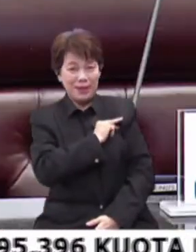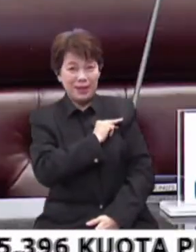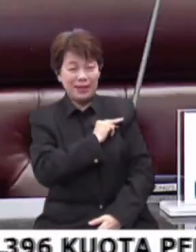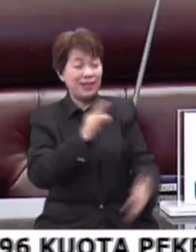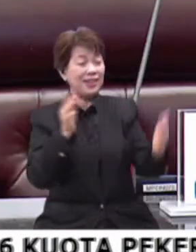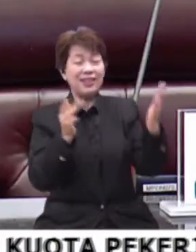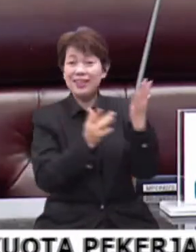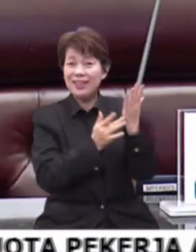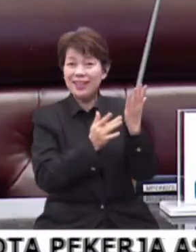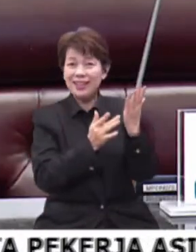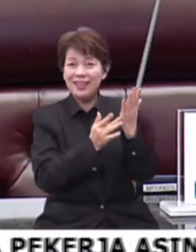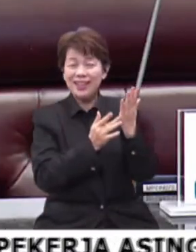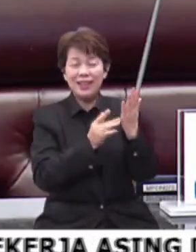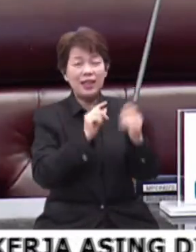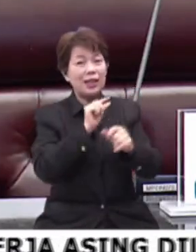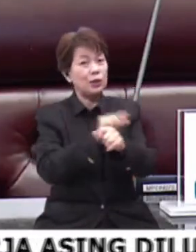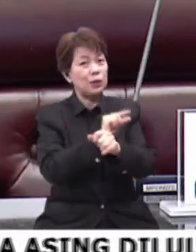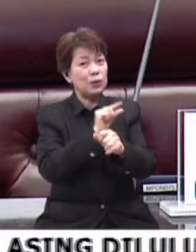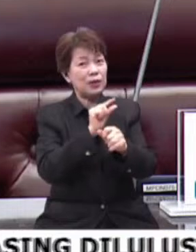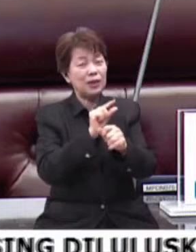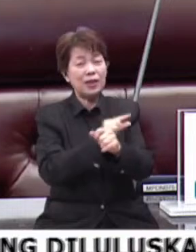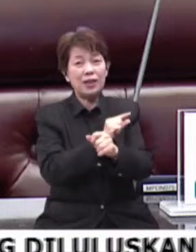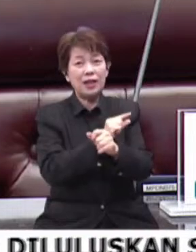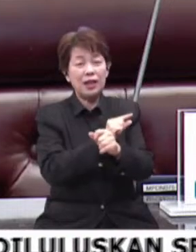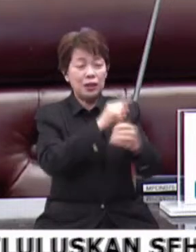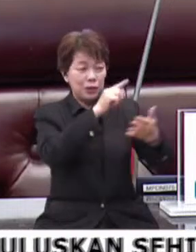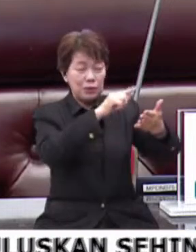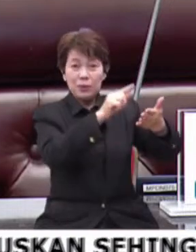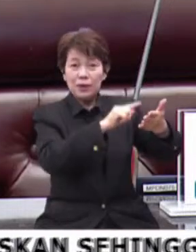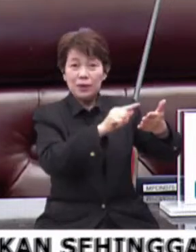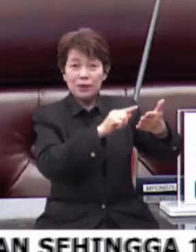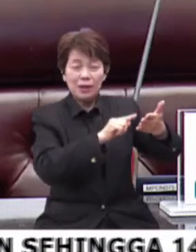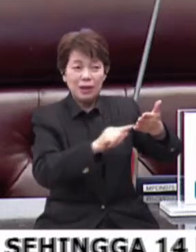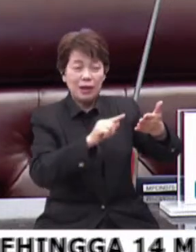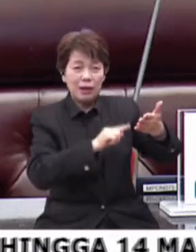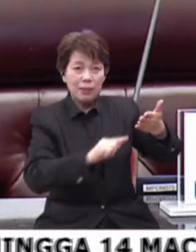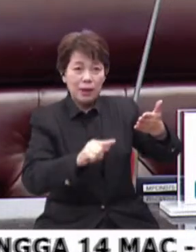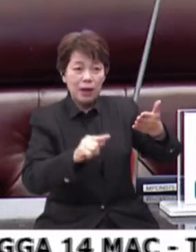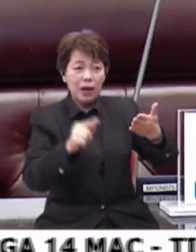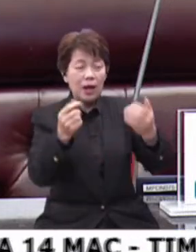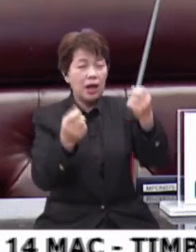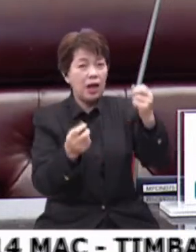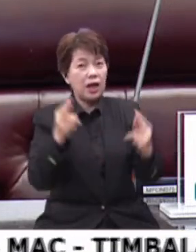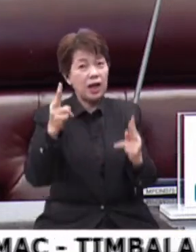yang digunakan untuk pemasukan Pak numpak